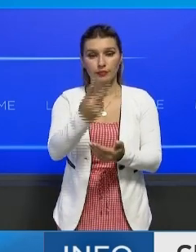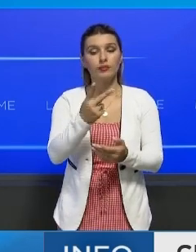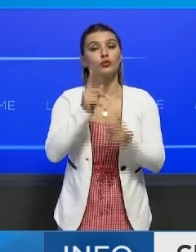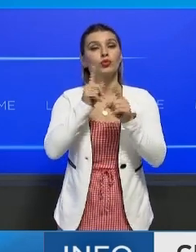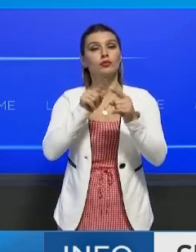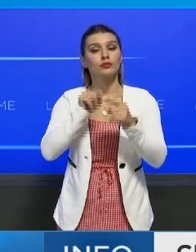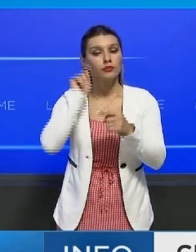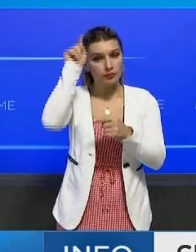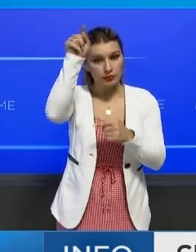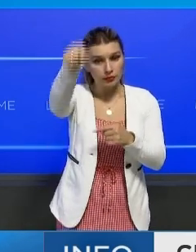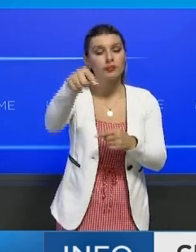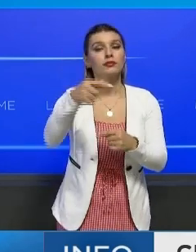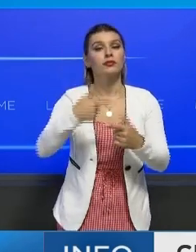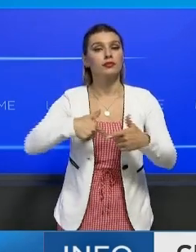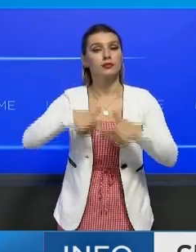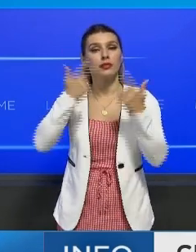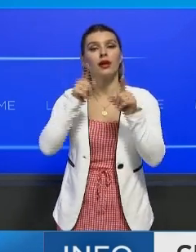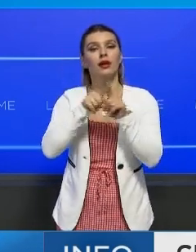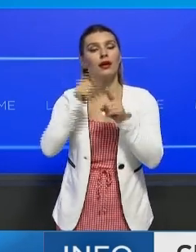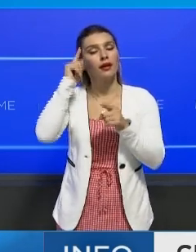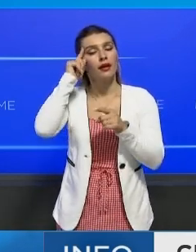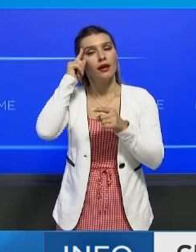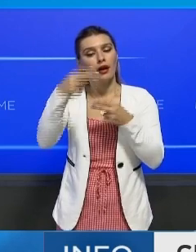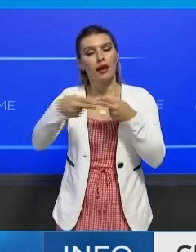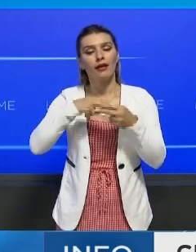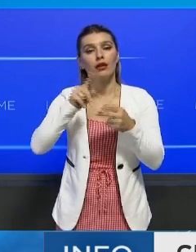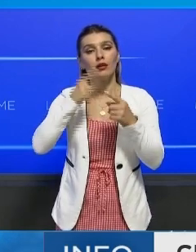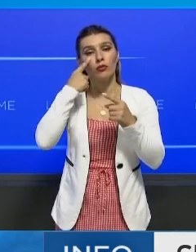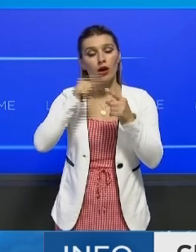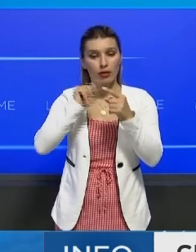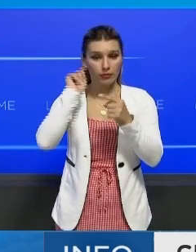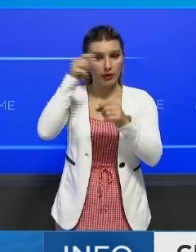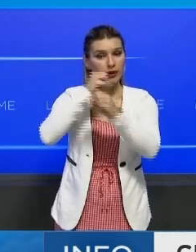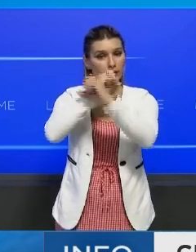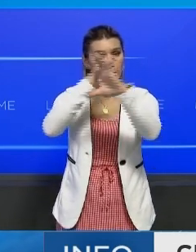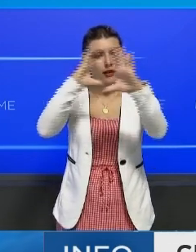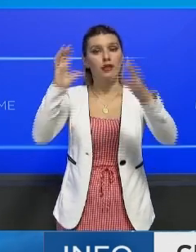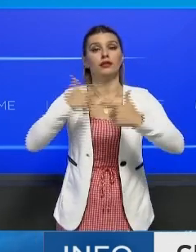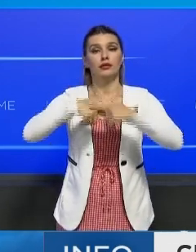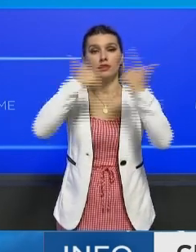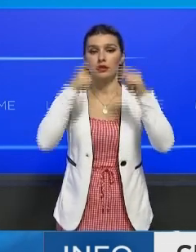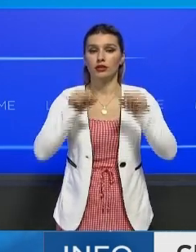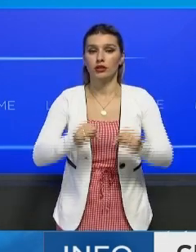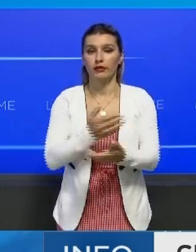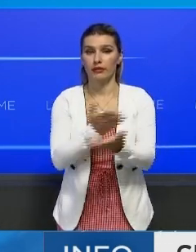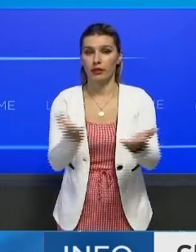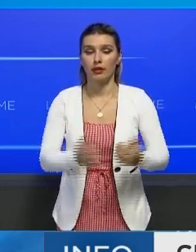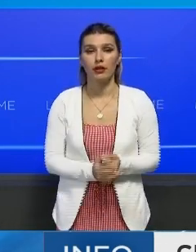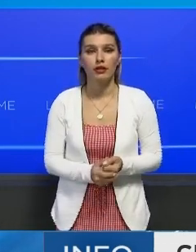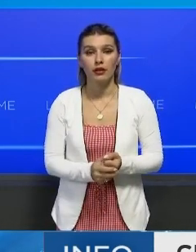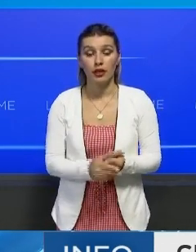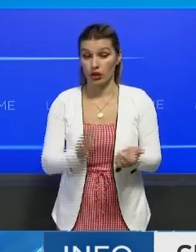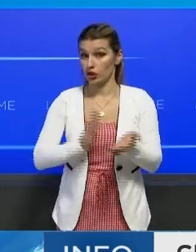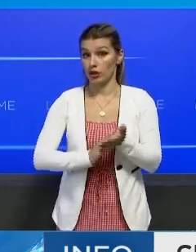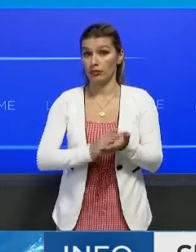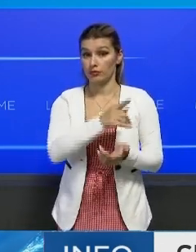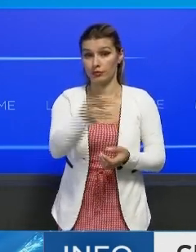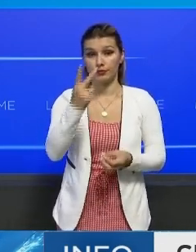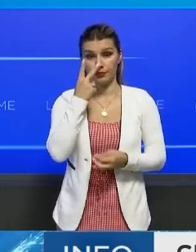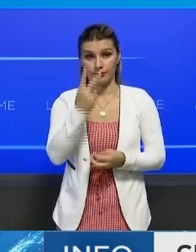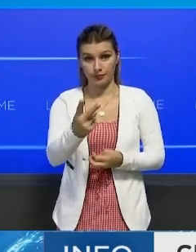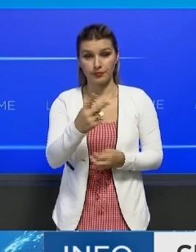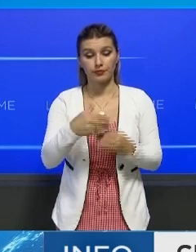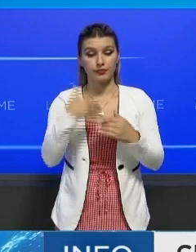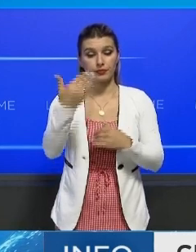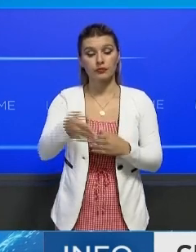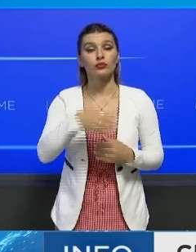përtej një gjykimi të ngusht të cilin e ka qeveria dhe shumica në këtë kohë. Në qovë se esheni një kështë në